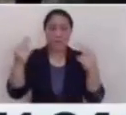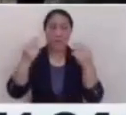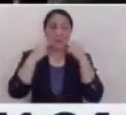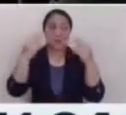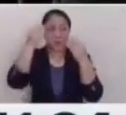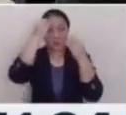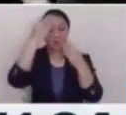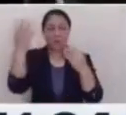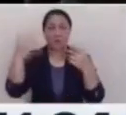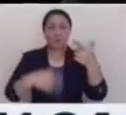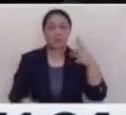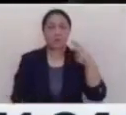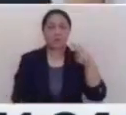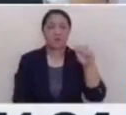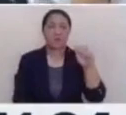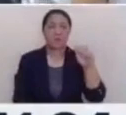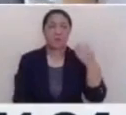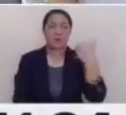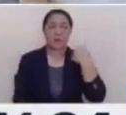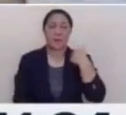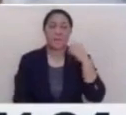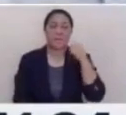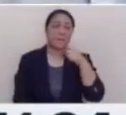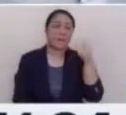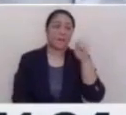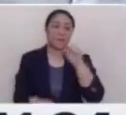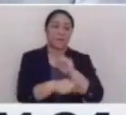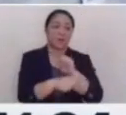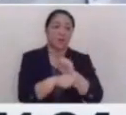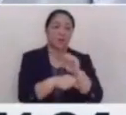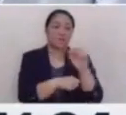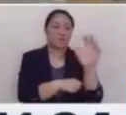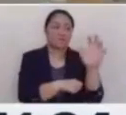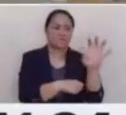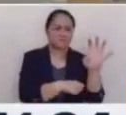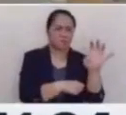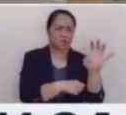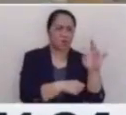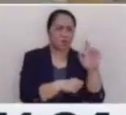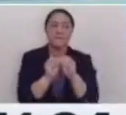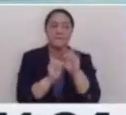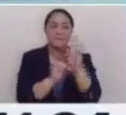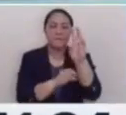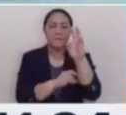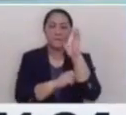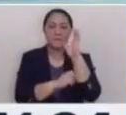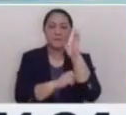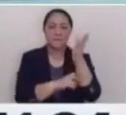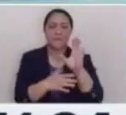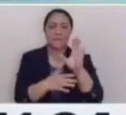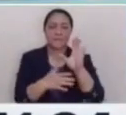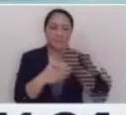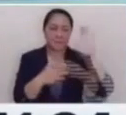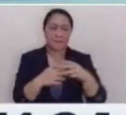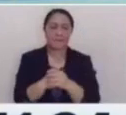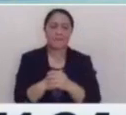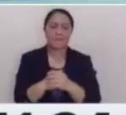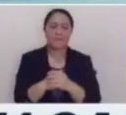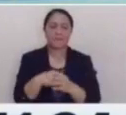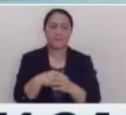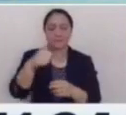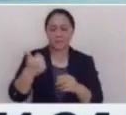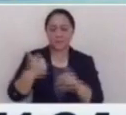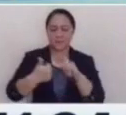events following immunization dito po sa iba't ibang ospital na nagsagawa nitong bakunahan. Yes, among the 20